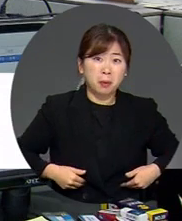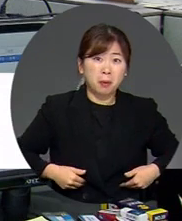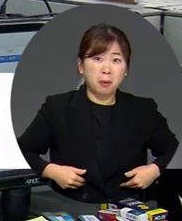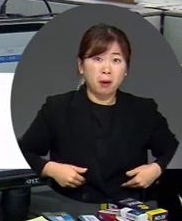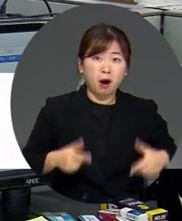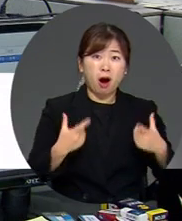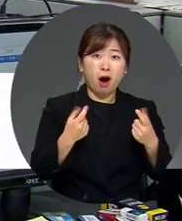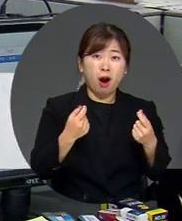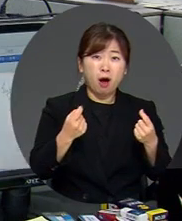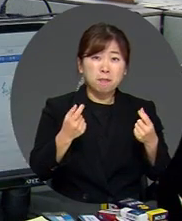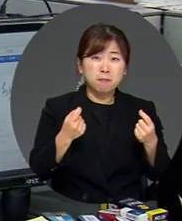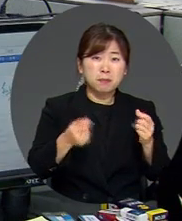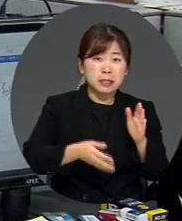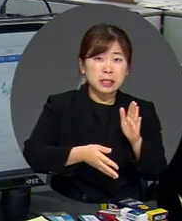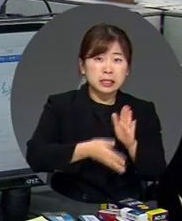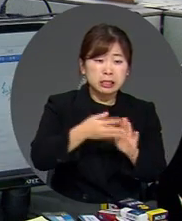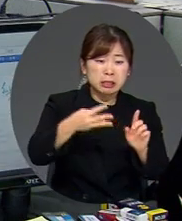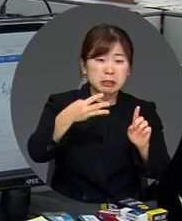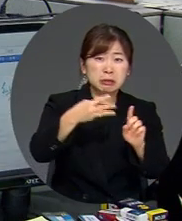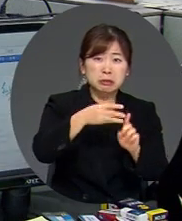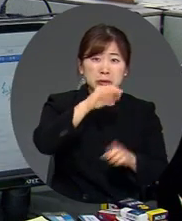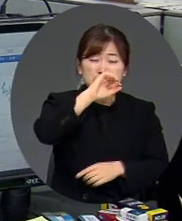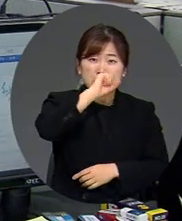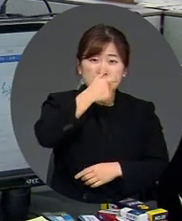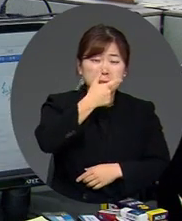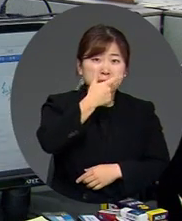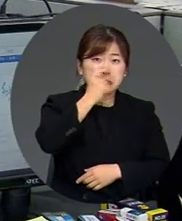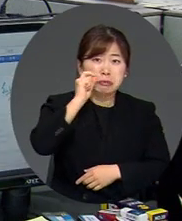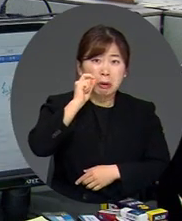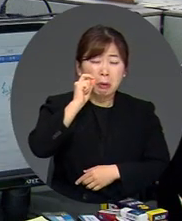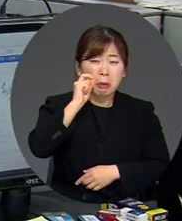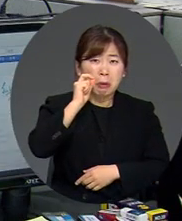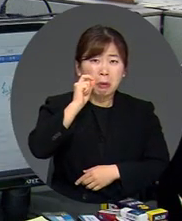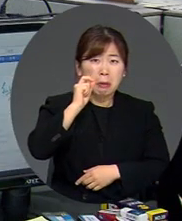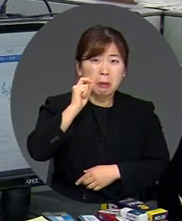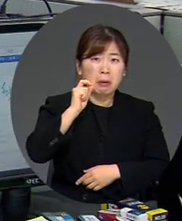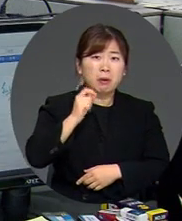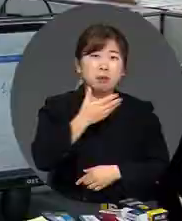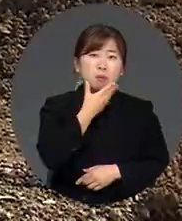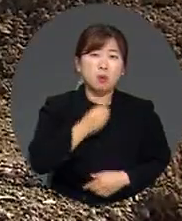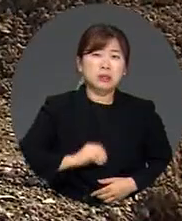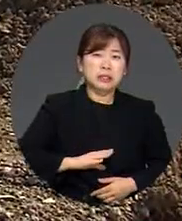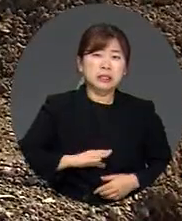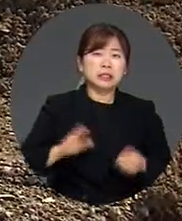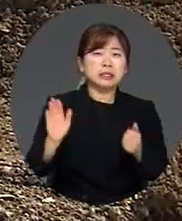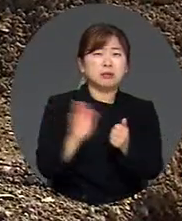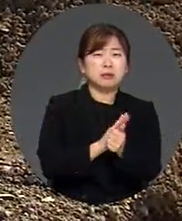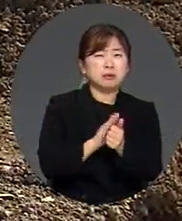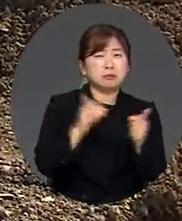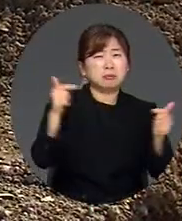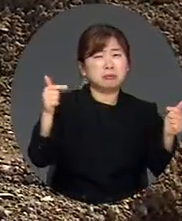서민 복지가 크게 위축될 전망입니다. 첫 소식 이종승 기자입니다.